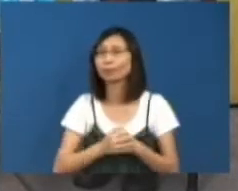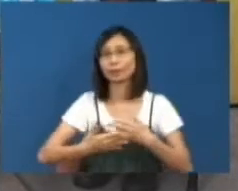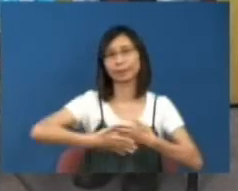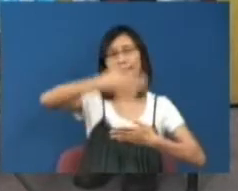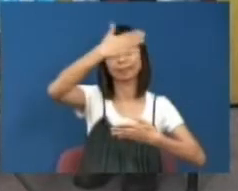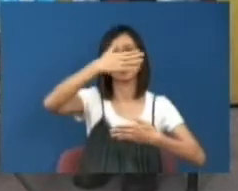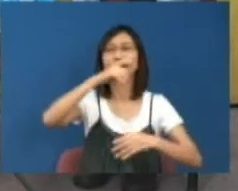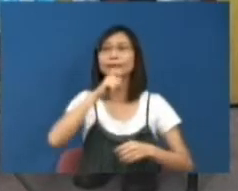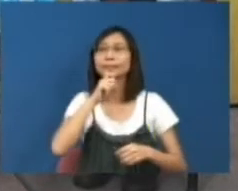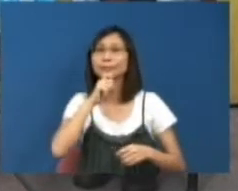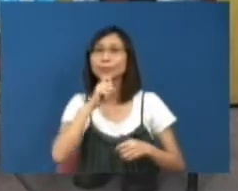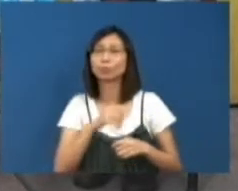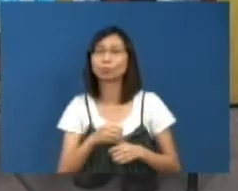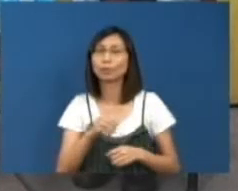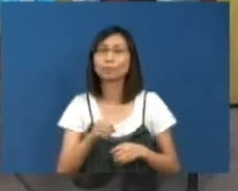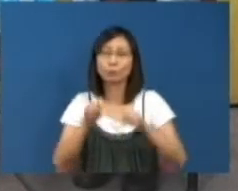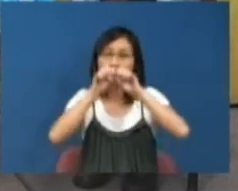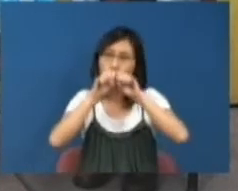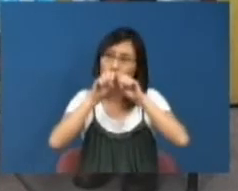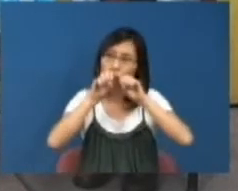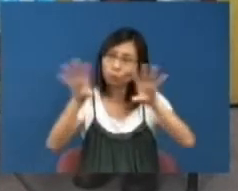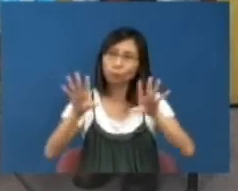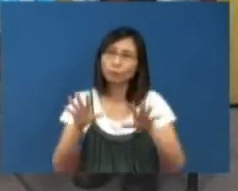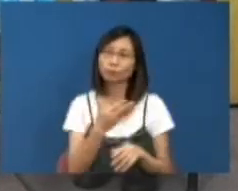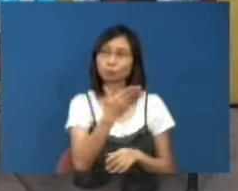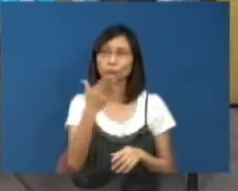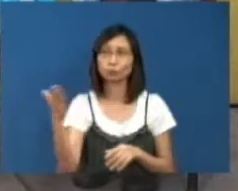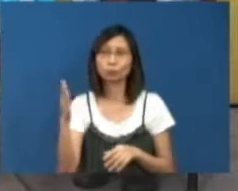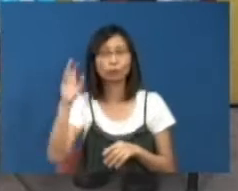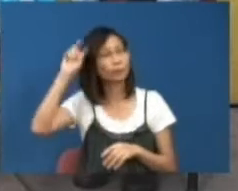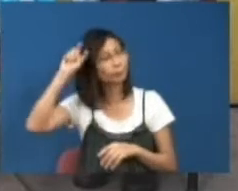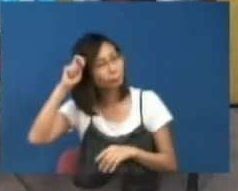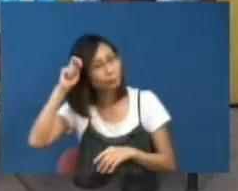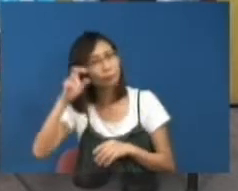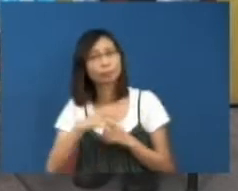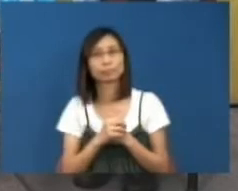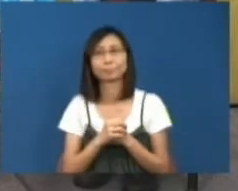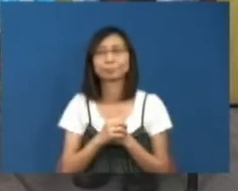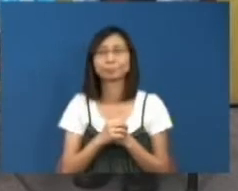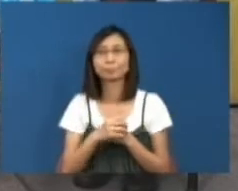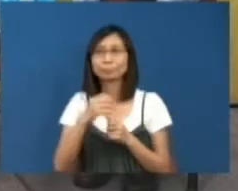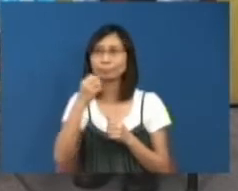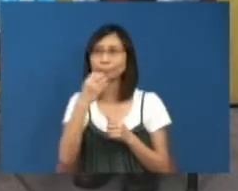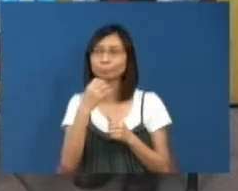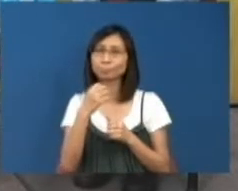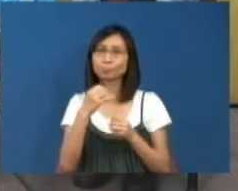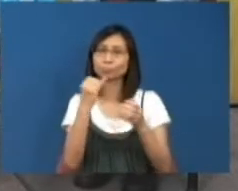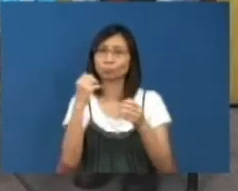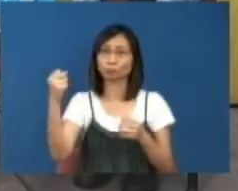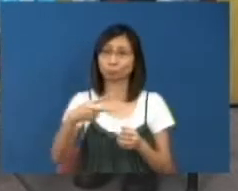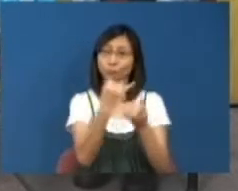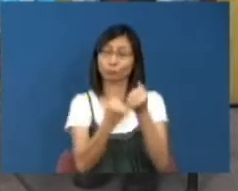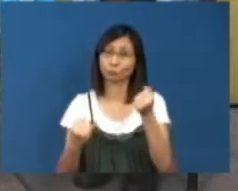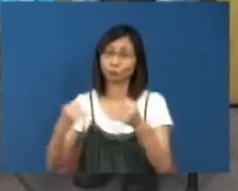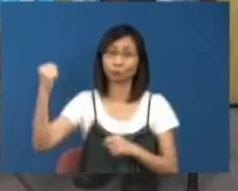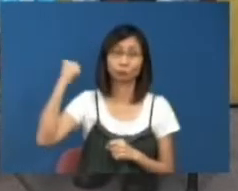點咧就值得提出嚟、要大家即係留，即係去思考一下啦。因為我嚟講再生能源咧，